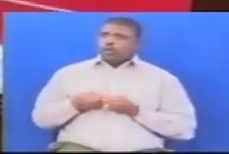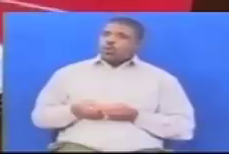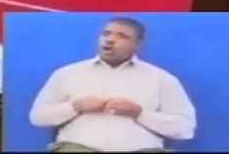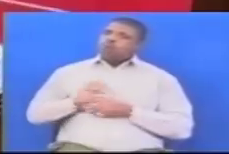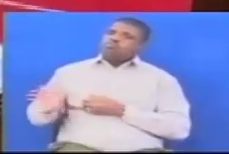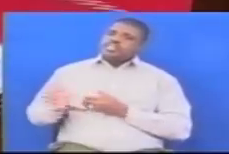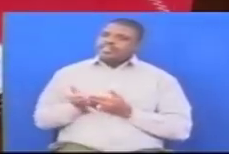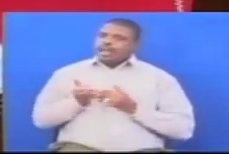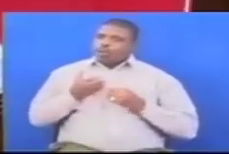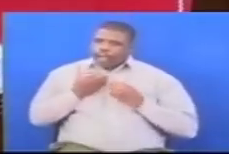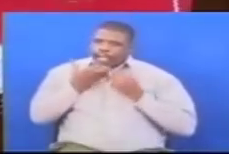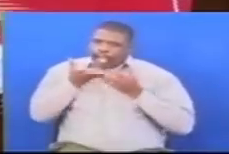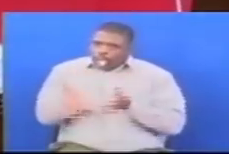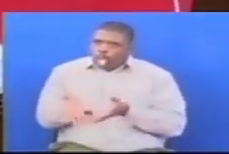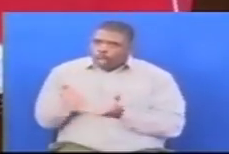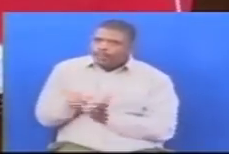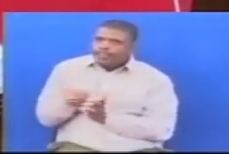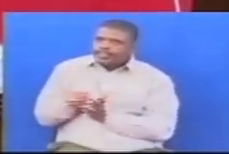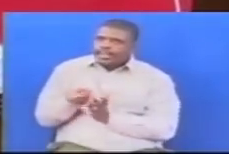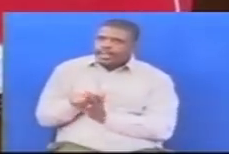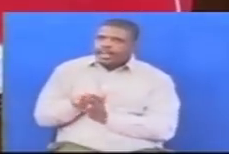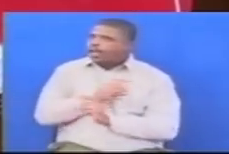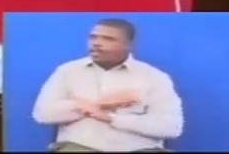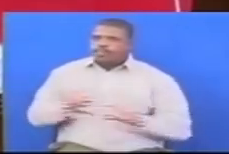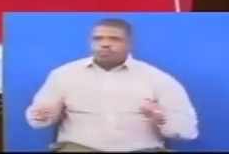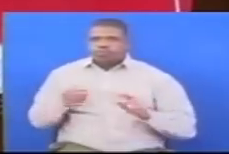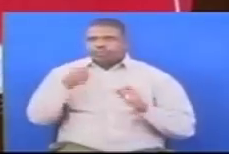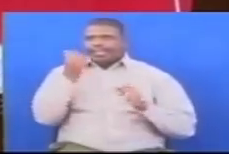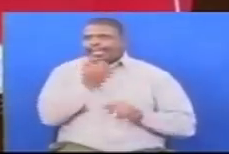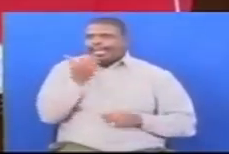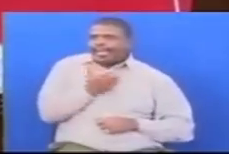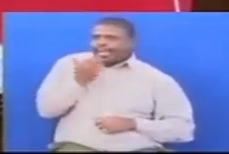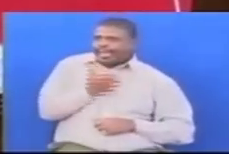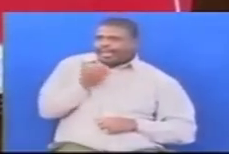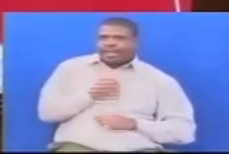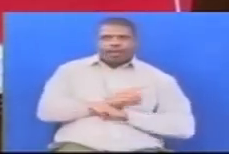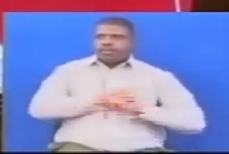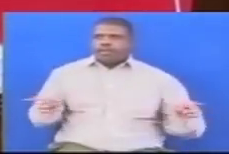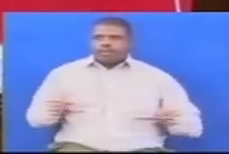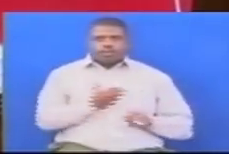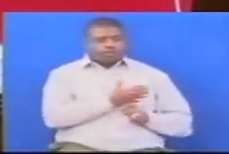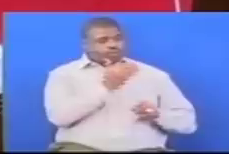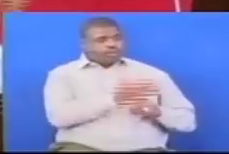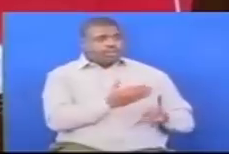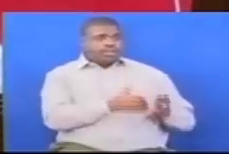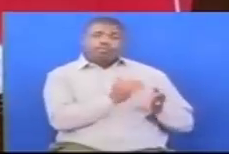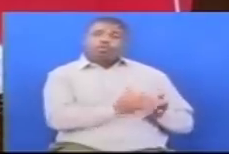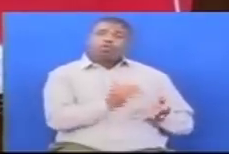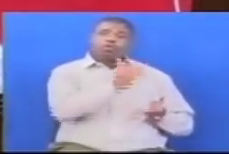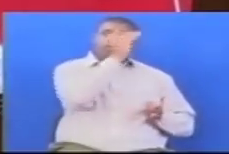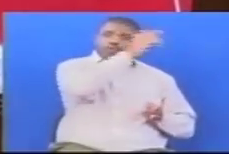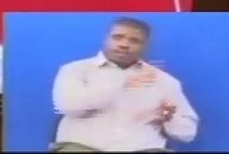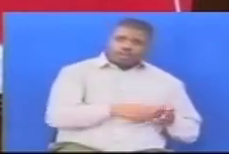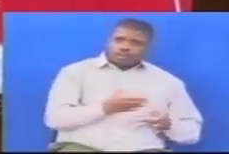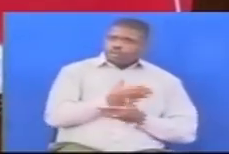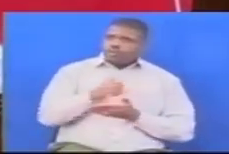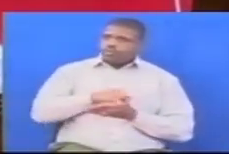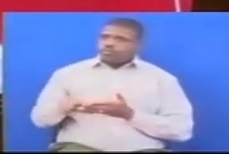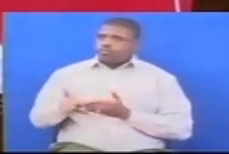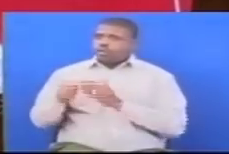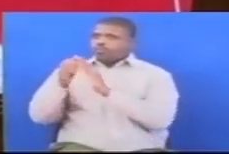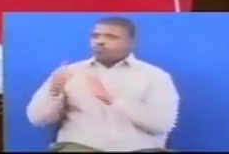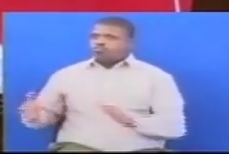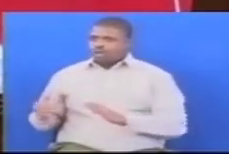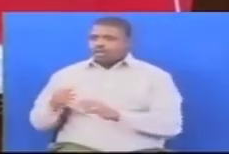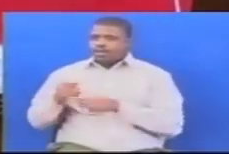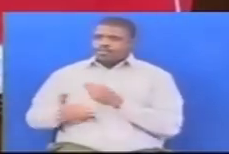moja. Hakuna huruma kwa chekechekea. Wengine wamejenga magorofa, wengine wamenoa majumba kwa ajili ya miradi ya